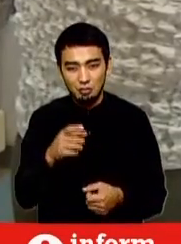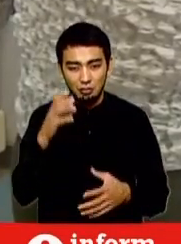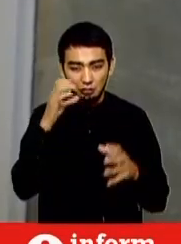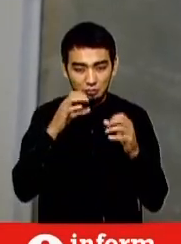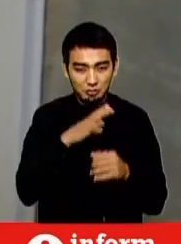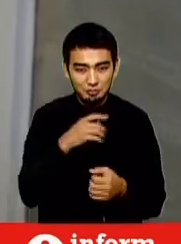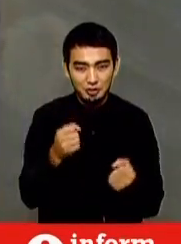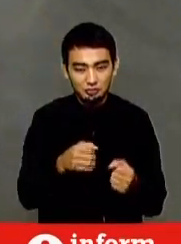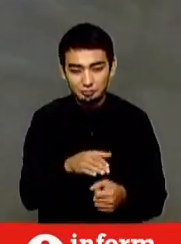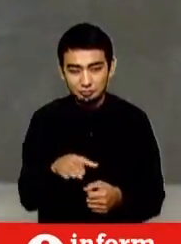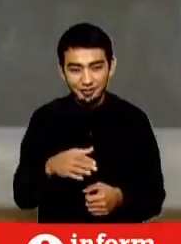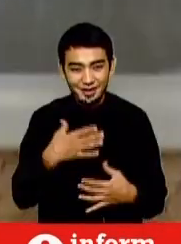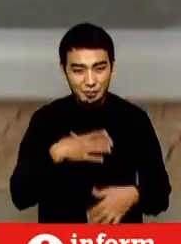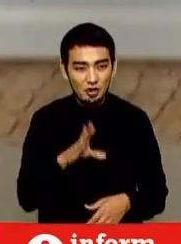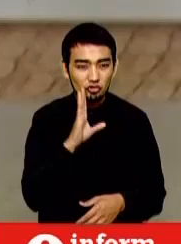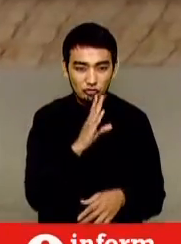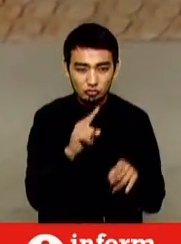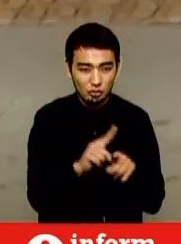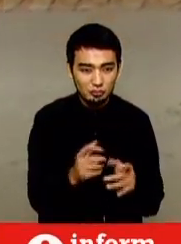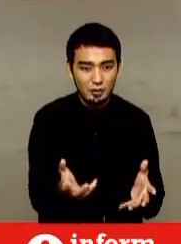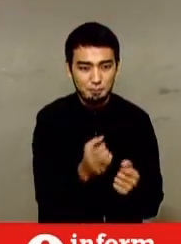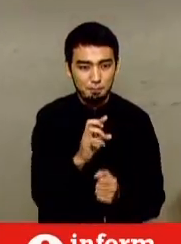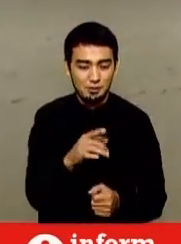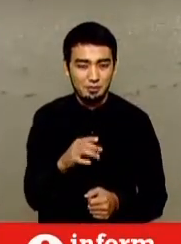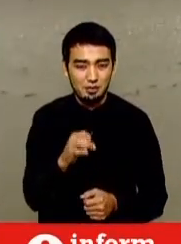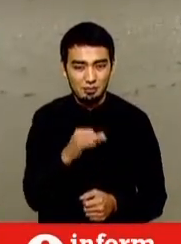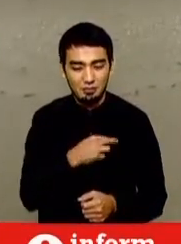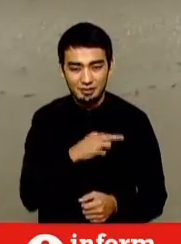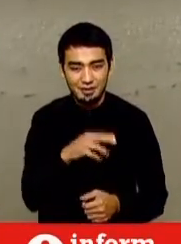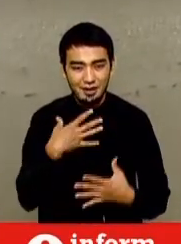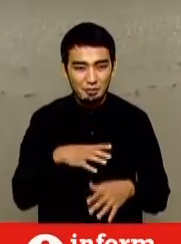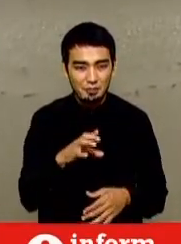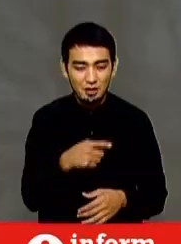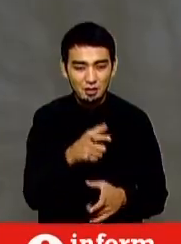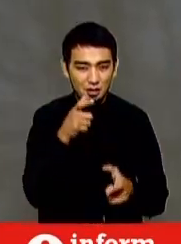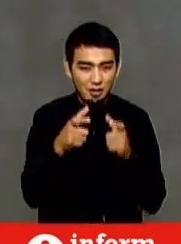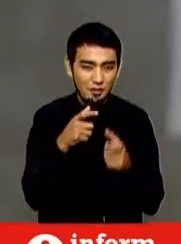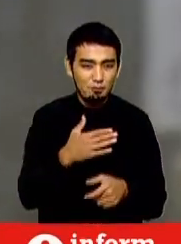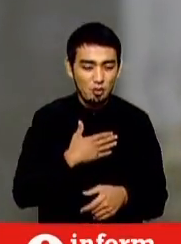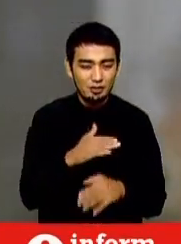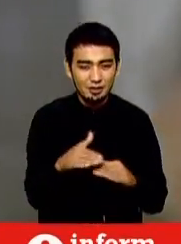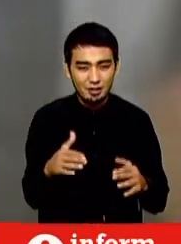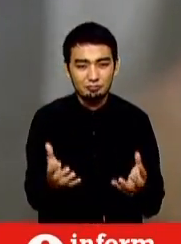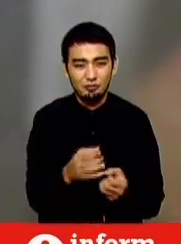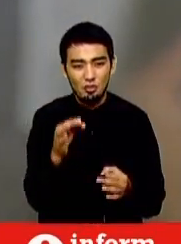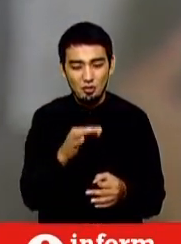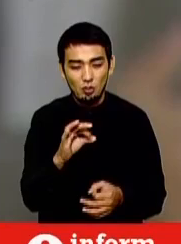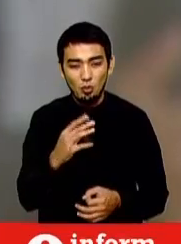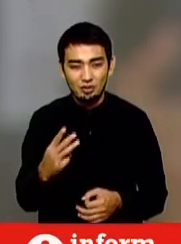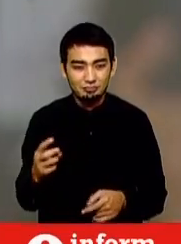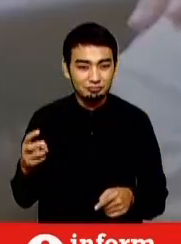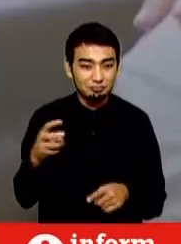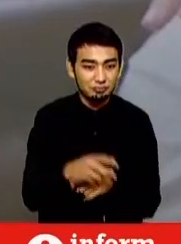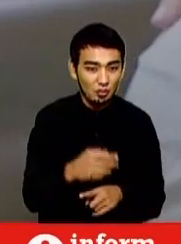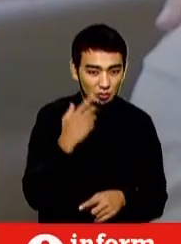көлігін қозғалтпағанда әйел адам аман қалуы мүмкін еді. Ол балаларымды құтқарыңдар деп шыңғырып жатты деген. Алайда жедел жәрдем көлігі